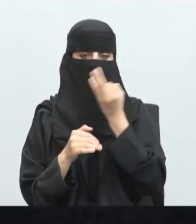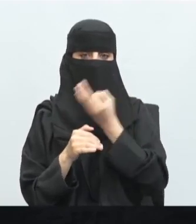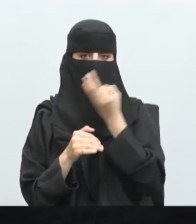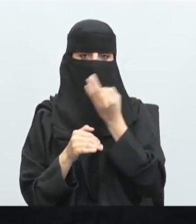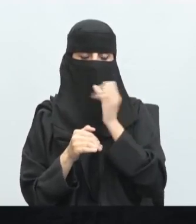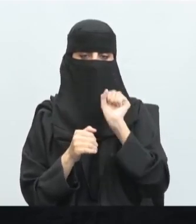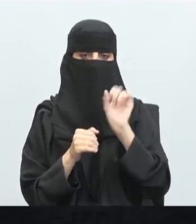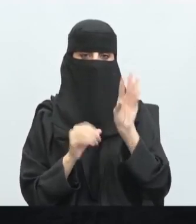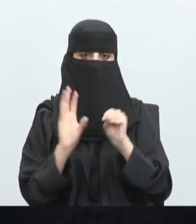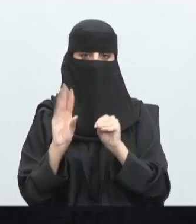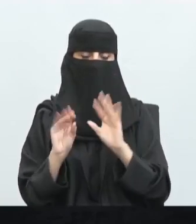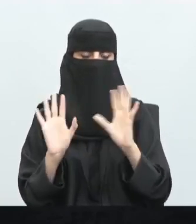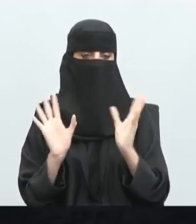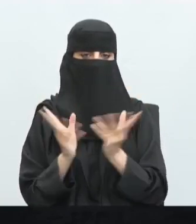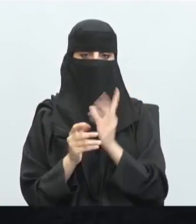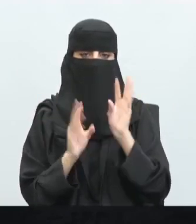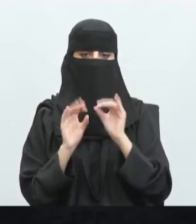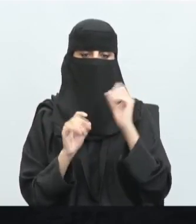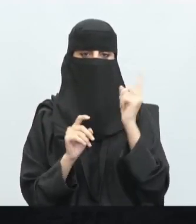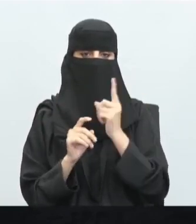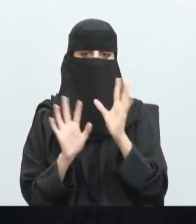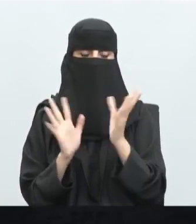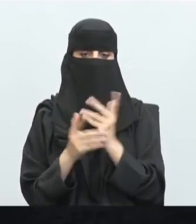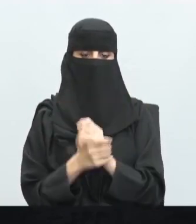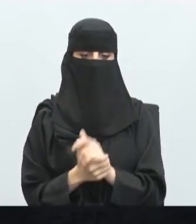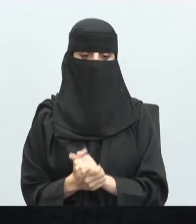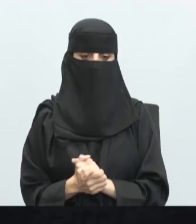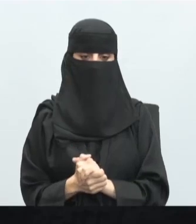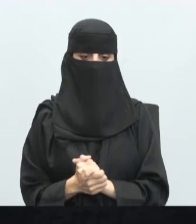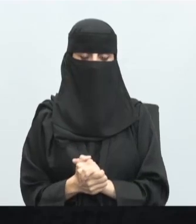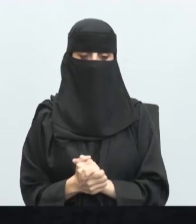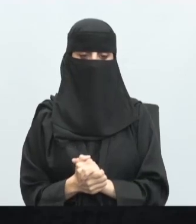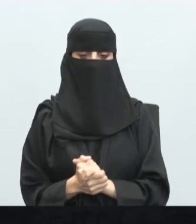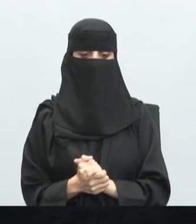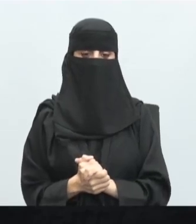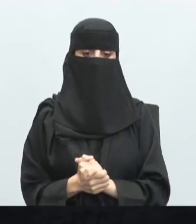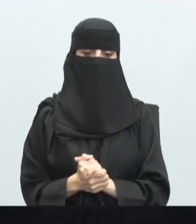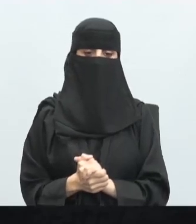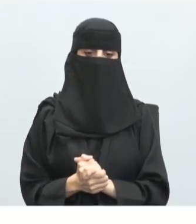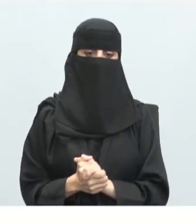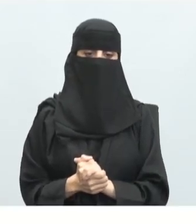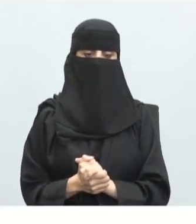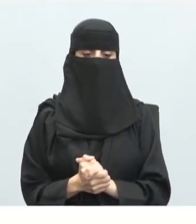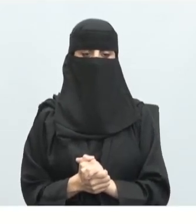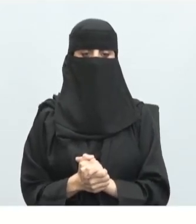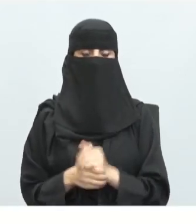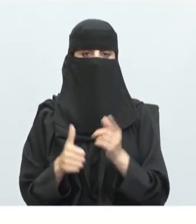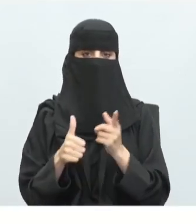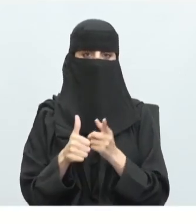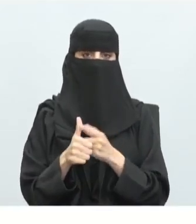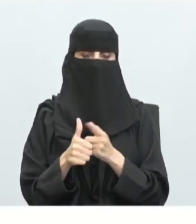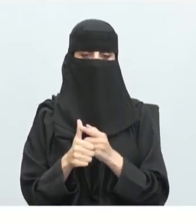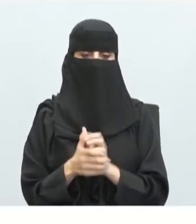ل لاي قصه باسلوب شفهي او سردي اولا